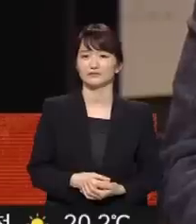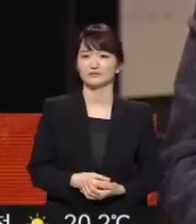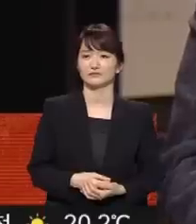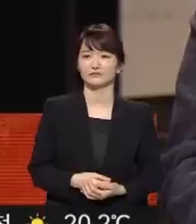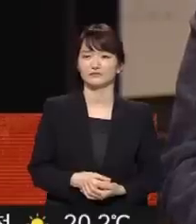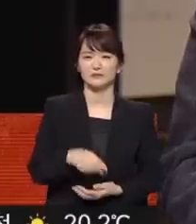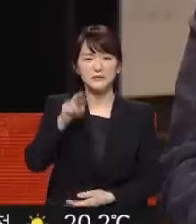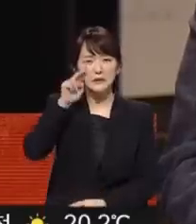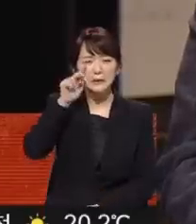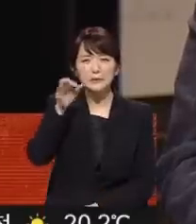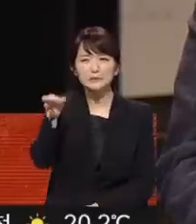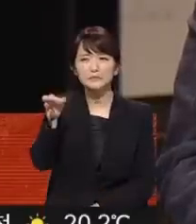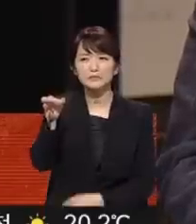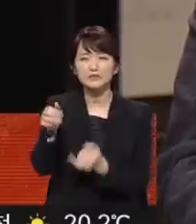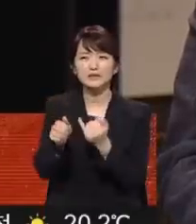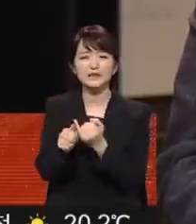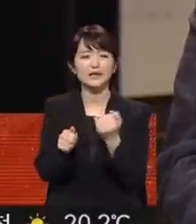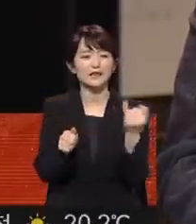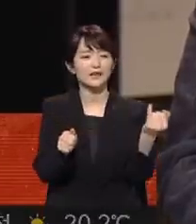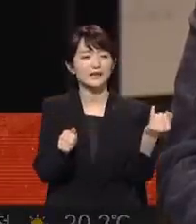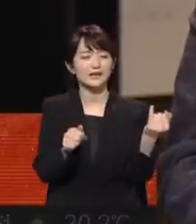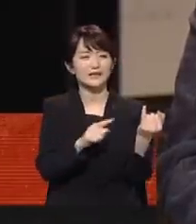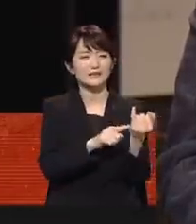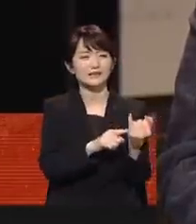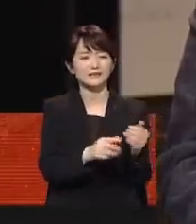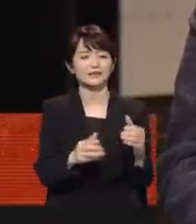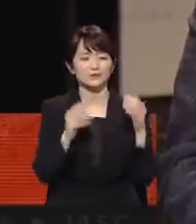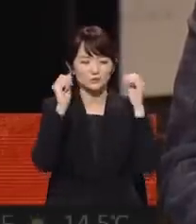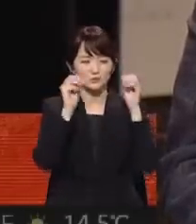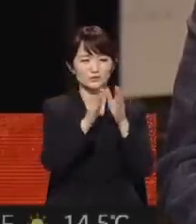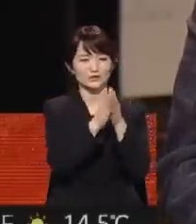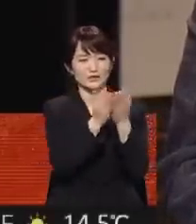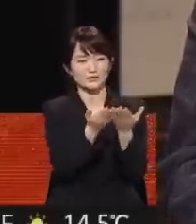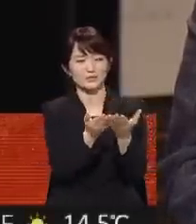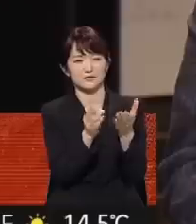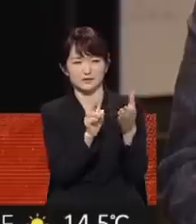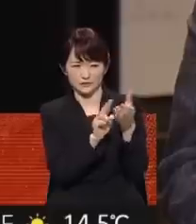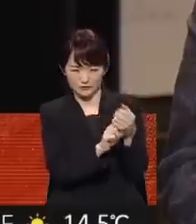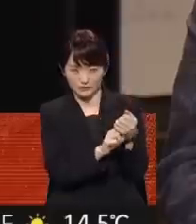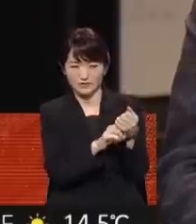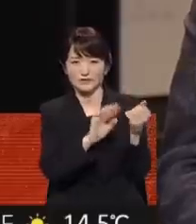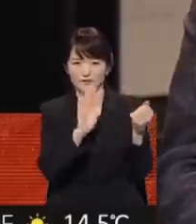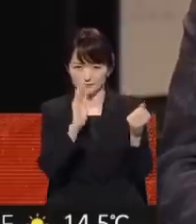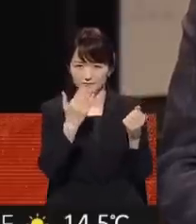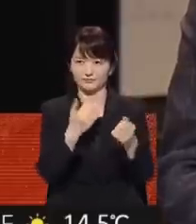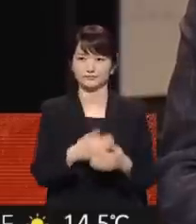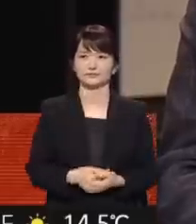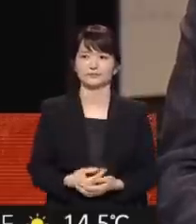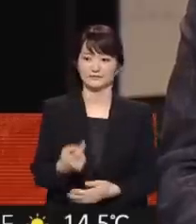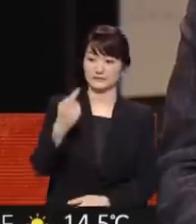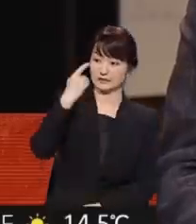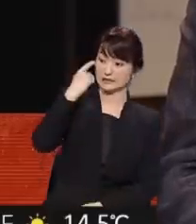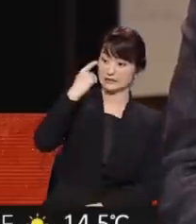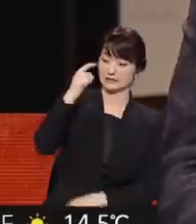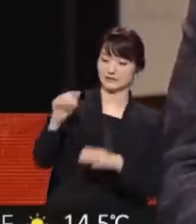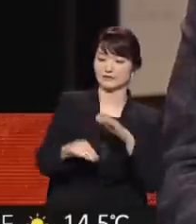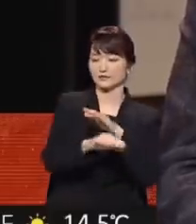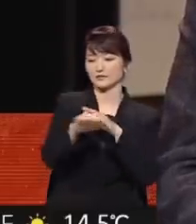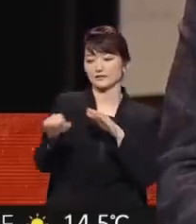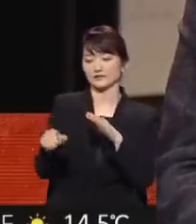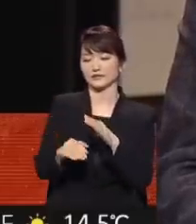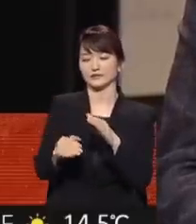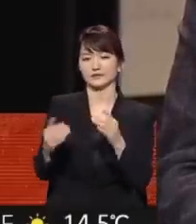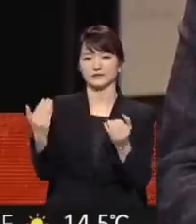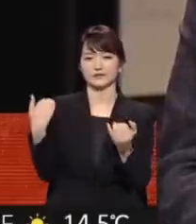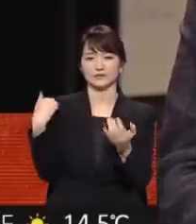인산예님은요, 비상금은 아내 졸업앨범에 감추셨어야죠, 쯧쯧이라고도 하셨고요. 하지만 안나수다님은 걸린 이상 가정에 헌납하는 게